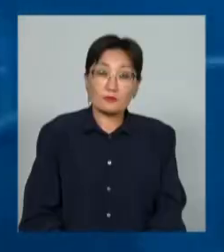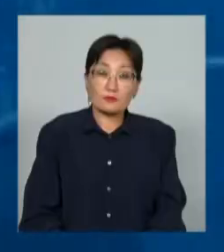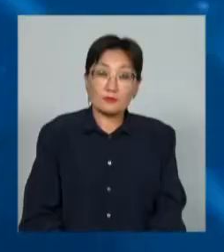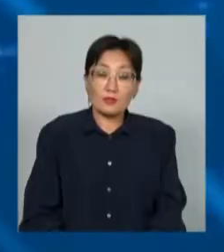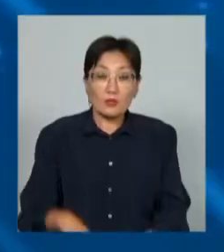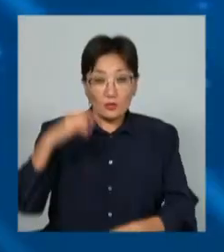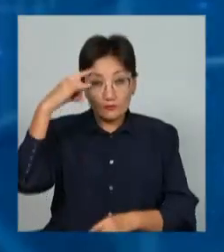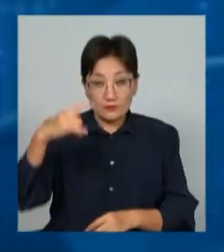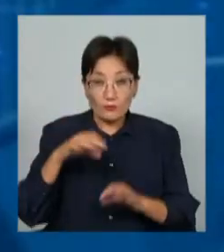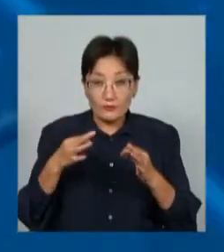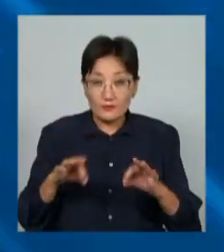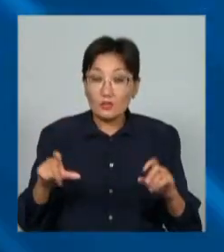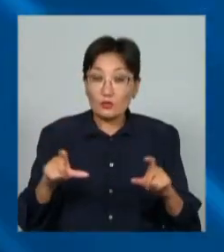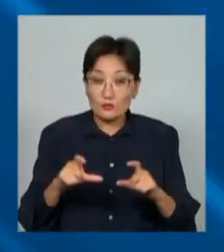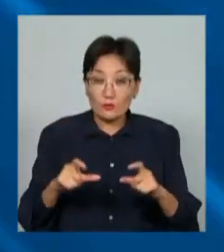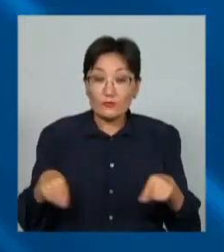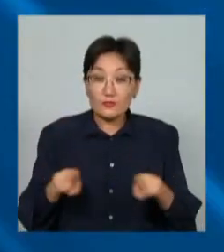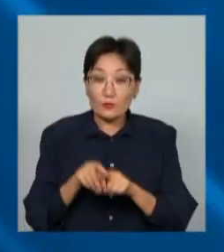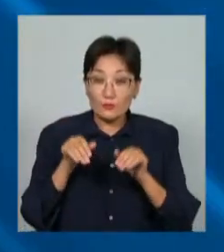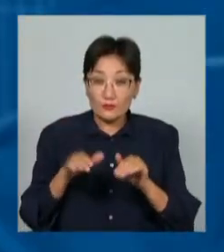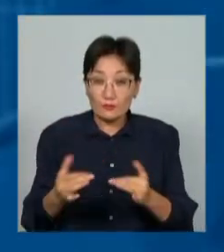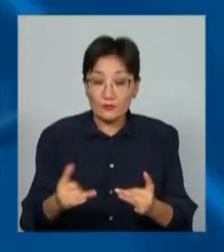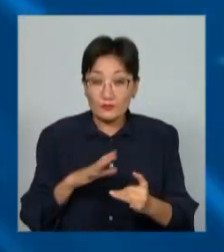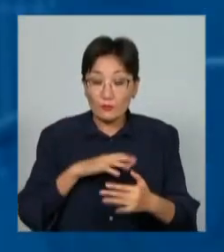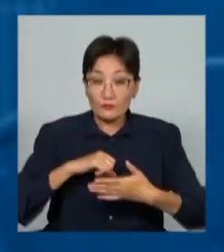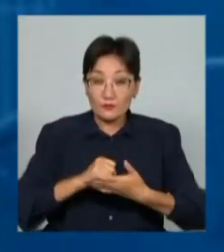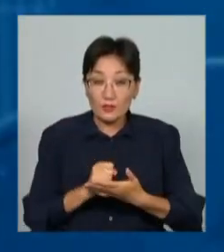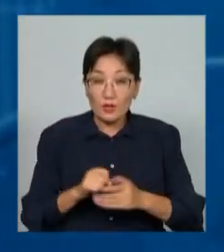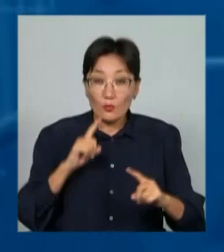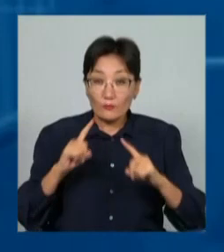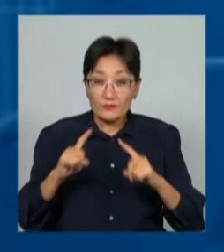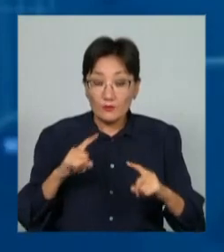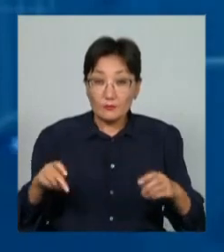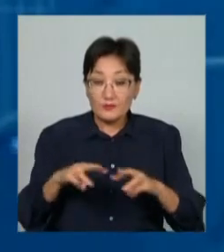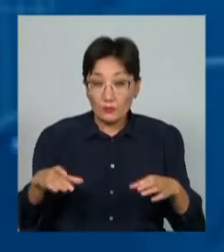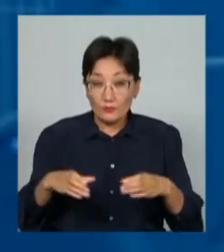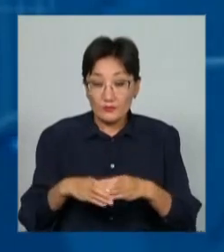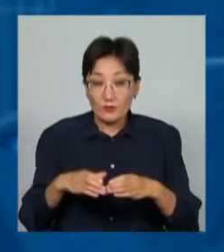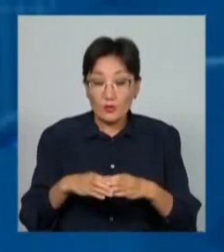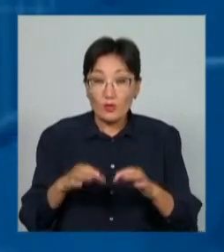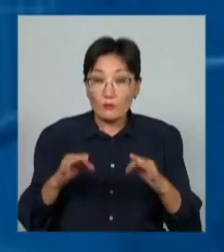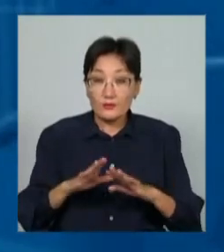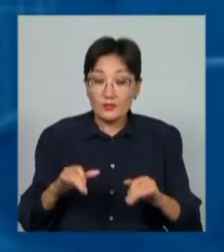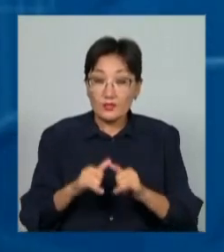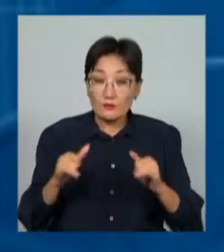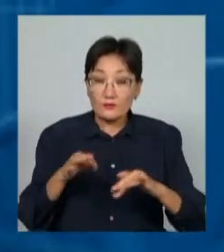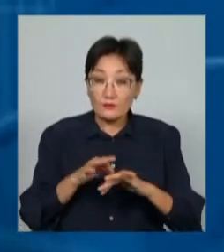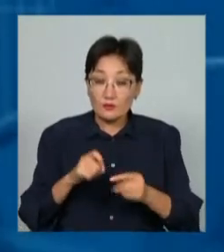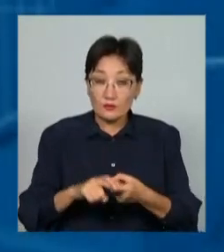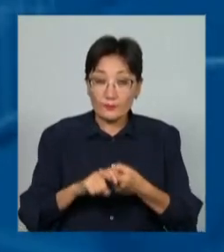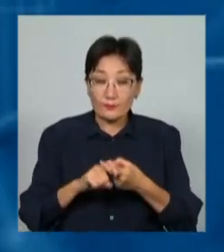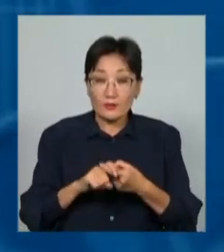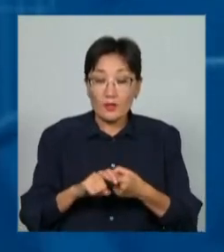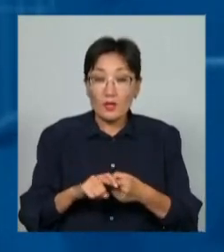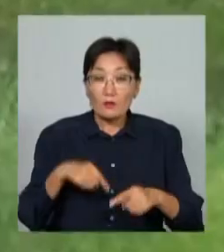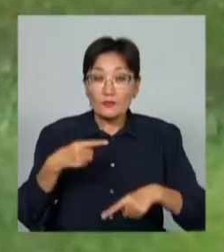В Казахстане ослабляют карантин. Такое решение сегодня было принято на заседании Межведомственной комиссии по недопущению распространения коронавируса.